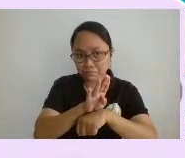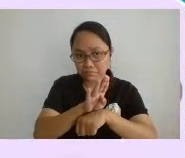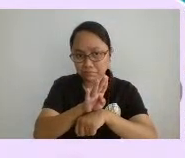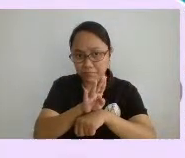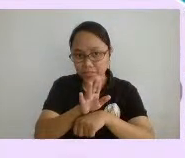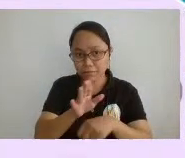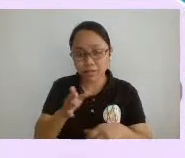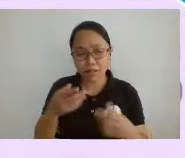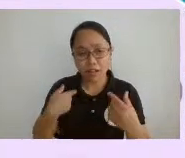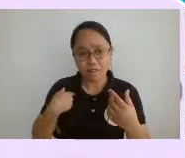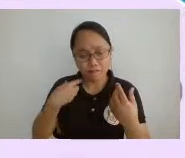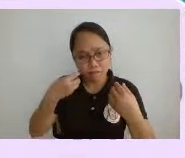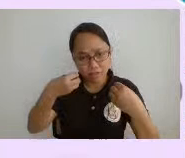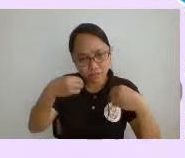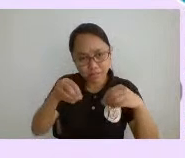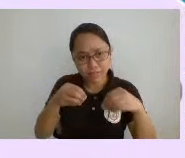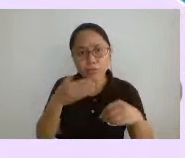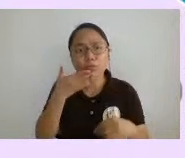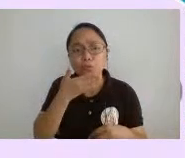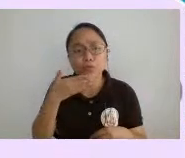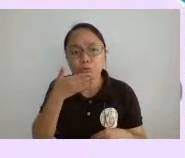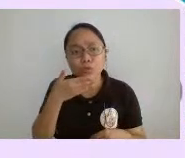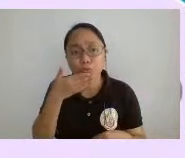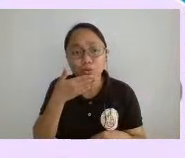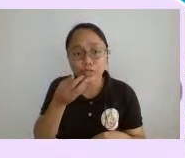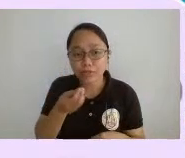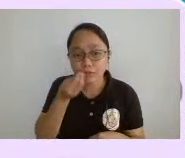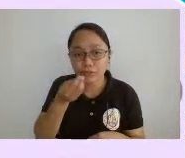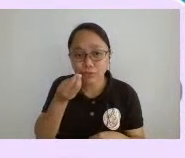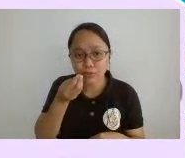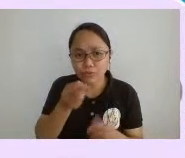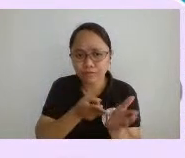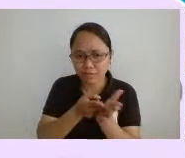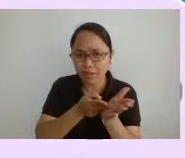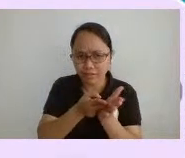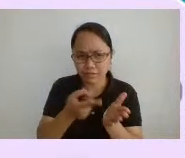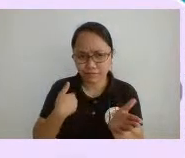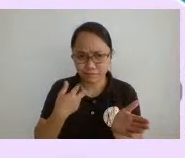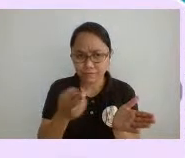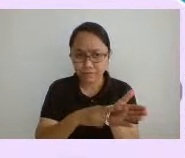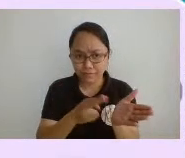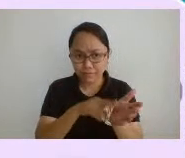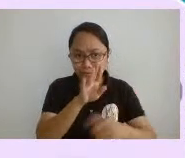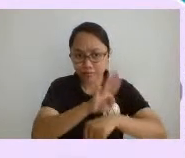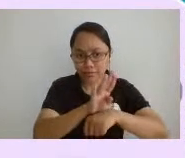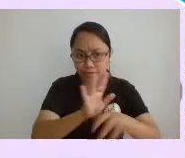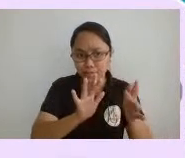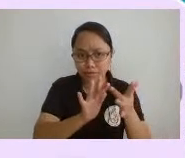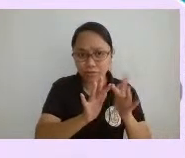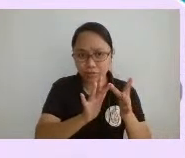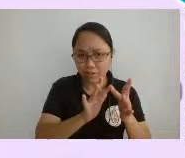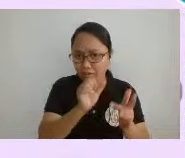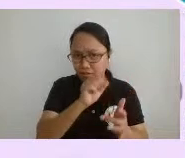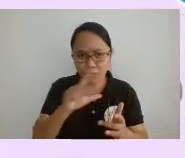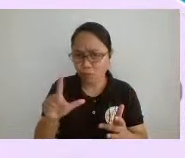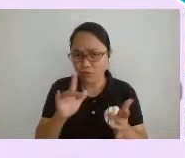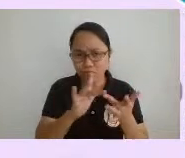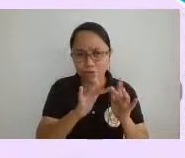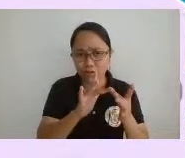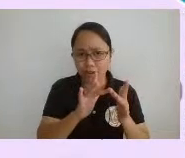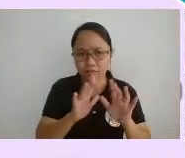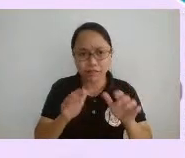talaga. Paano po ninyo matutulungan ang tulad ko? Na-research ko kasi bahagi ako ng informal sector. And po, pwede po